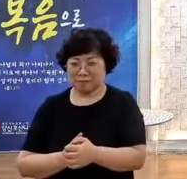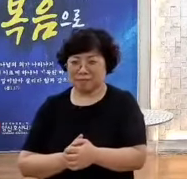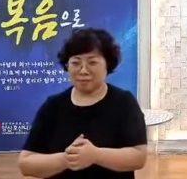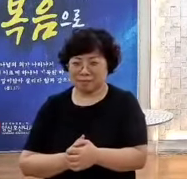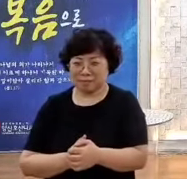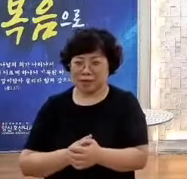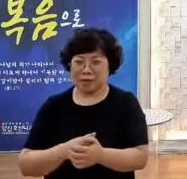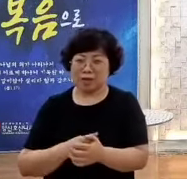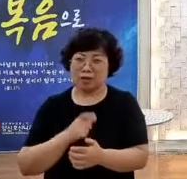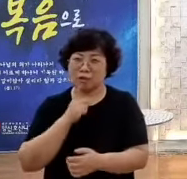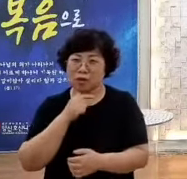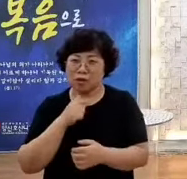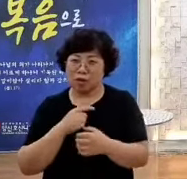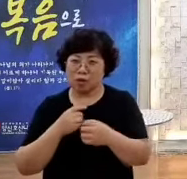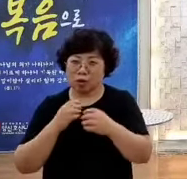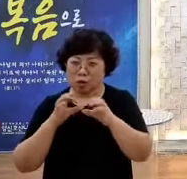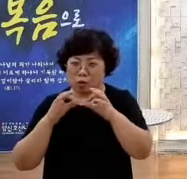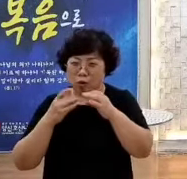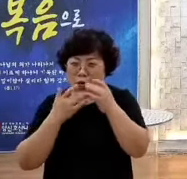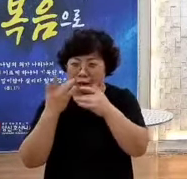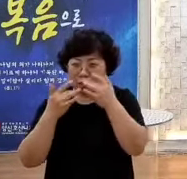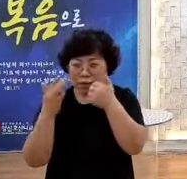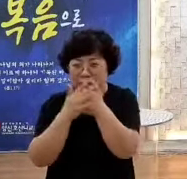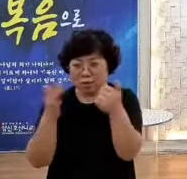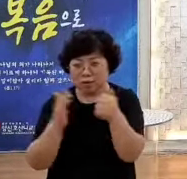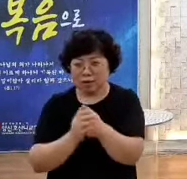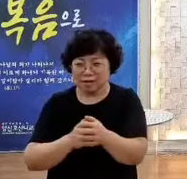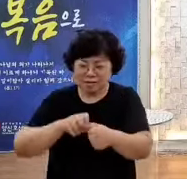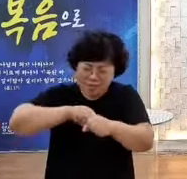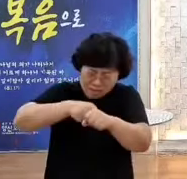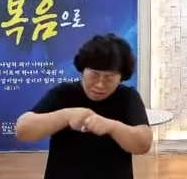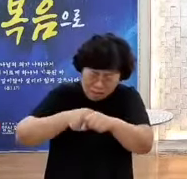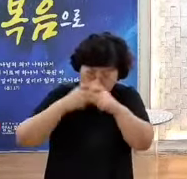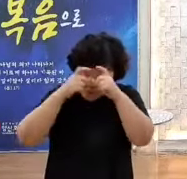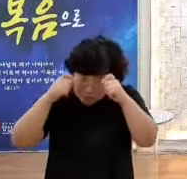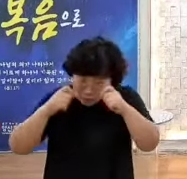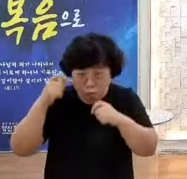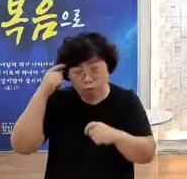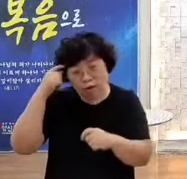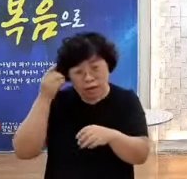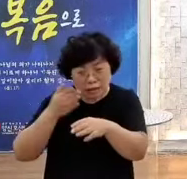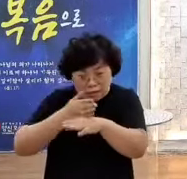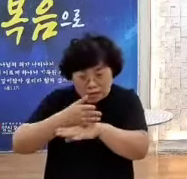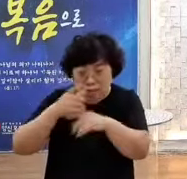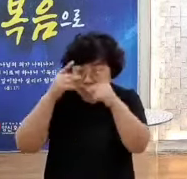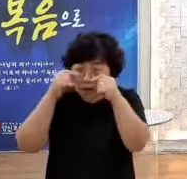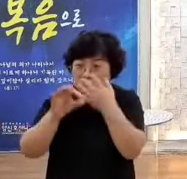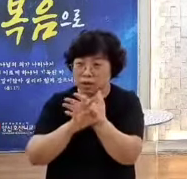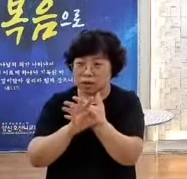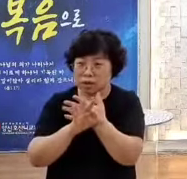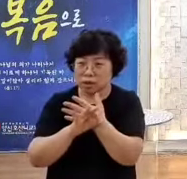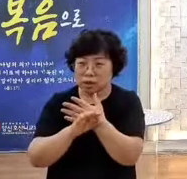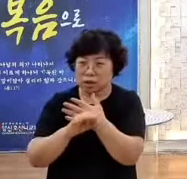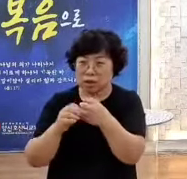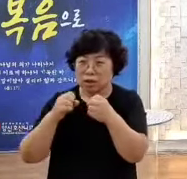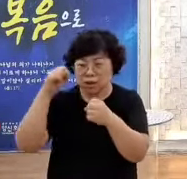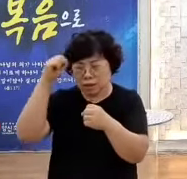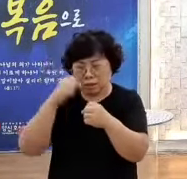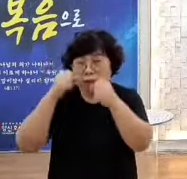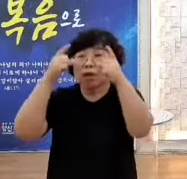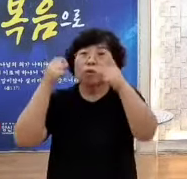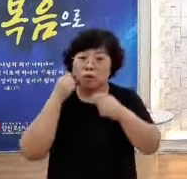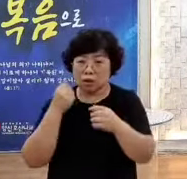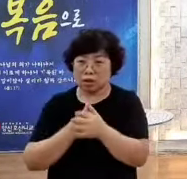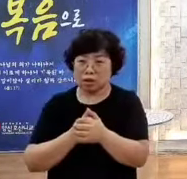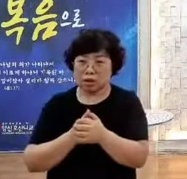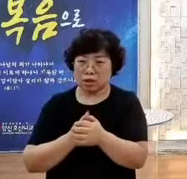자요. 그래서 늦게 자면 새벽에 일어날 수가 없어요. 저 인생을 포기하면서 사는 거예요. 저는